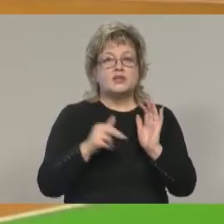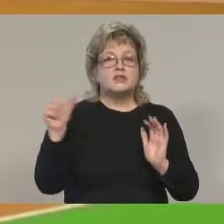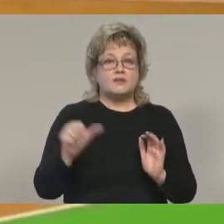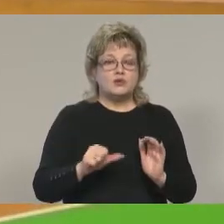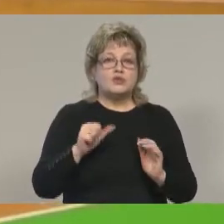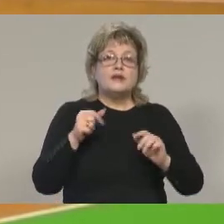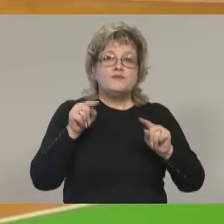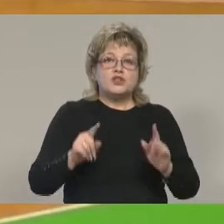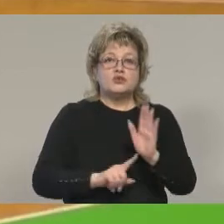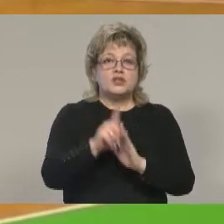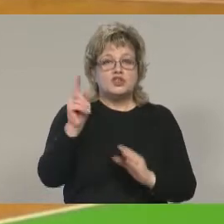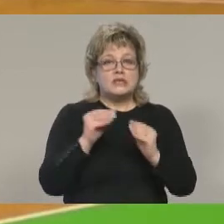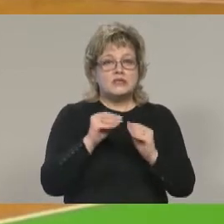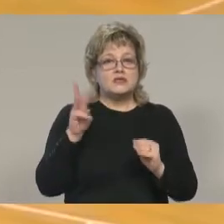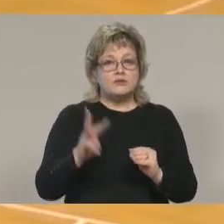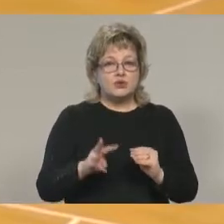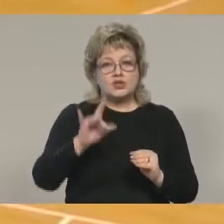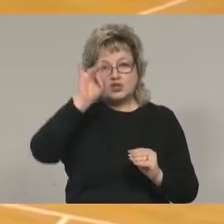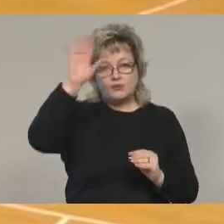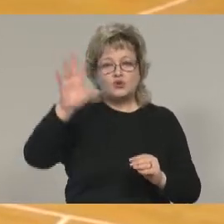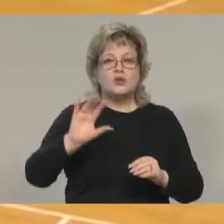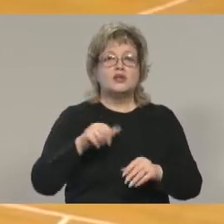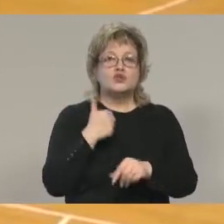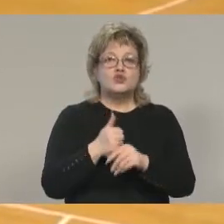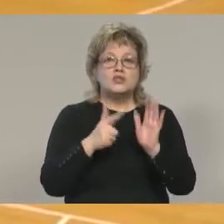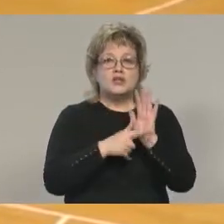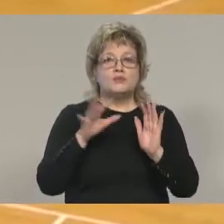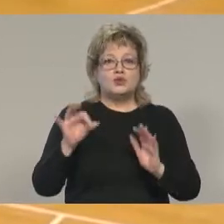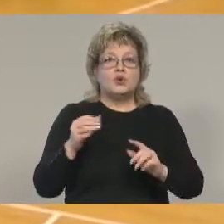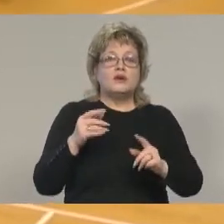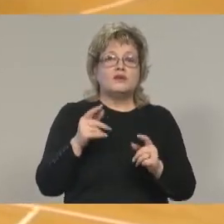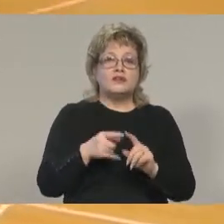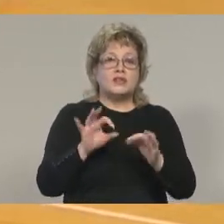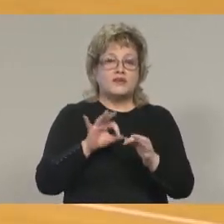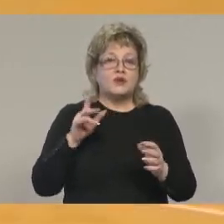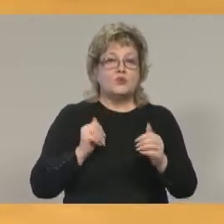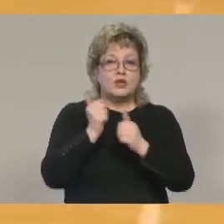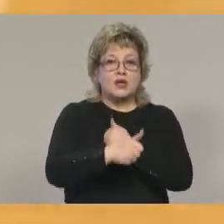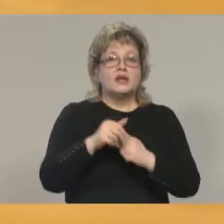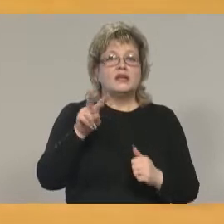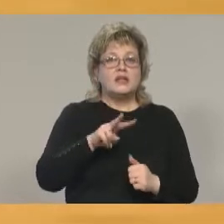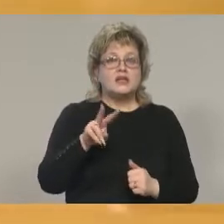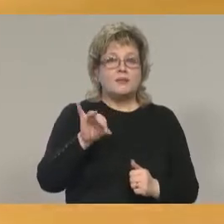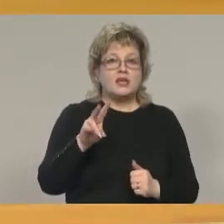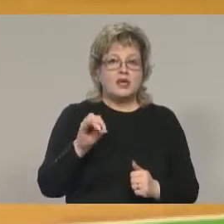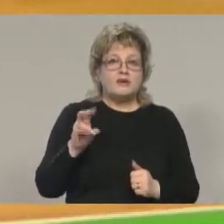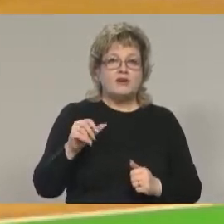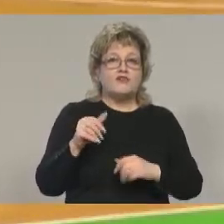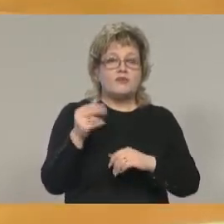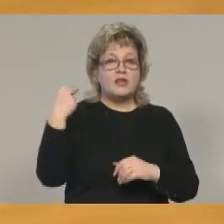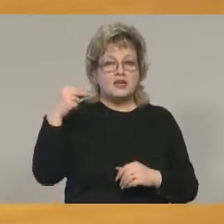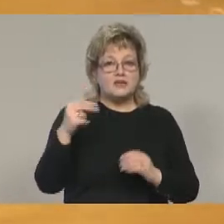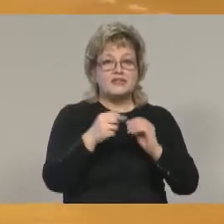минуте. И тут началась 10-минутка чемпиона. Ее счет – 7-0. В отрыве убегает даже линейная Макеева. К перерыву на